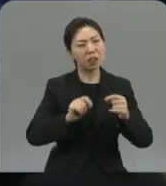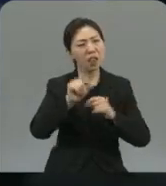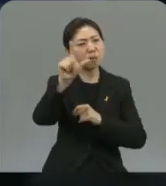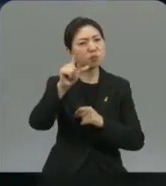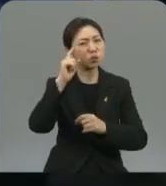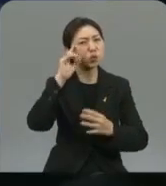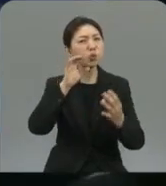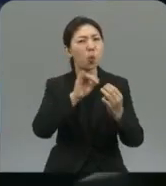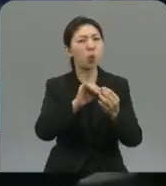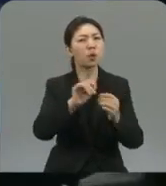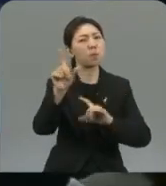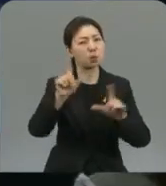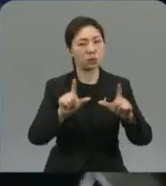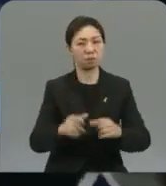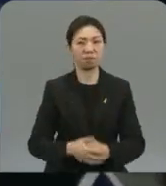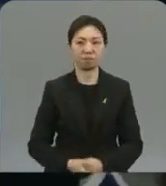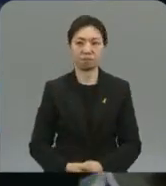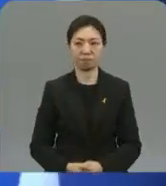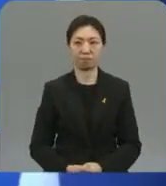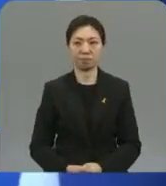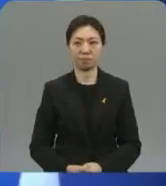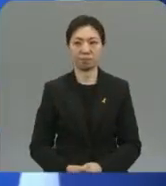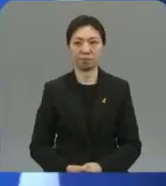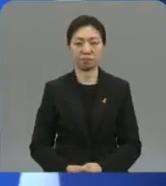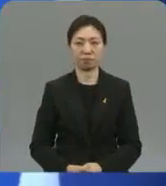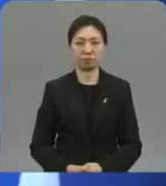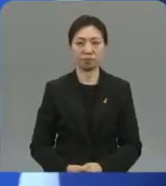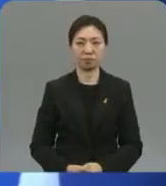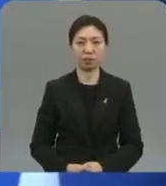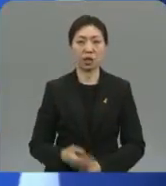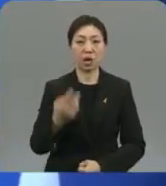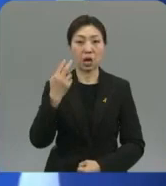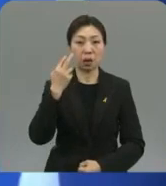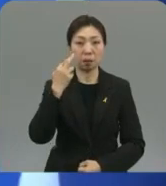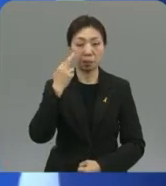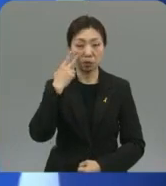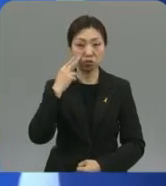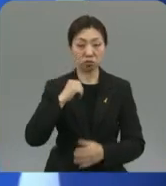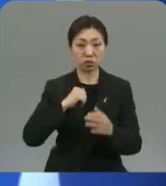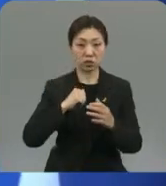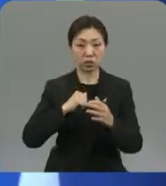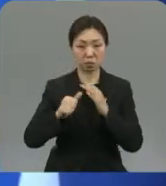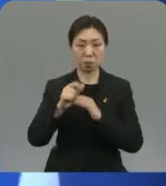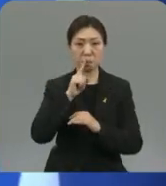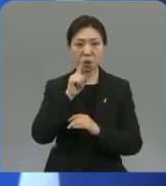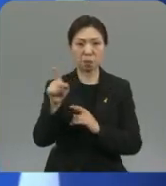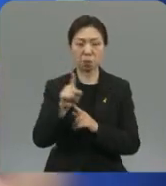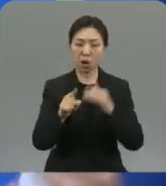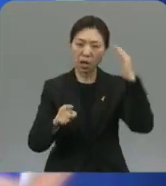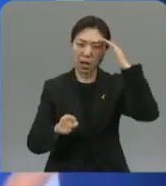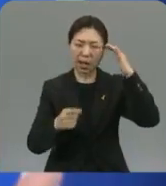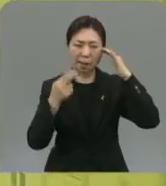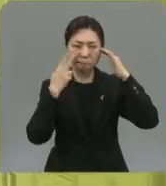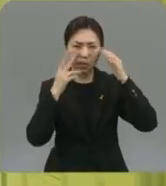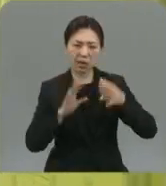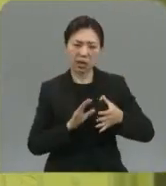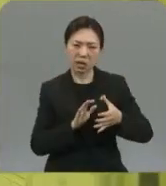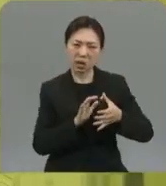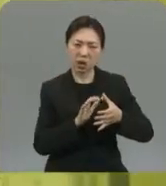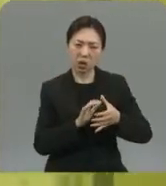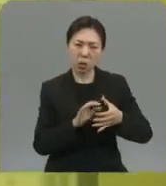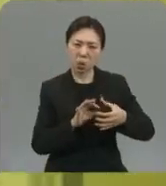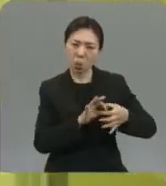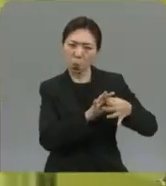Le directeur principal pour l'Asie de l'Est et l'Océanie du Conseil de sécurité nationale de la Maison-Blanche a indiqué mardi lors